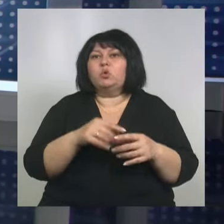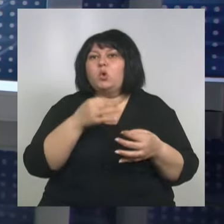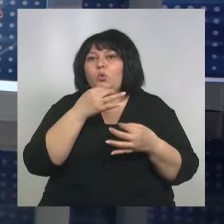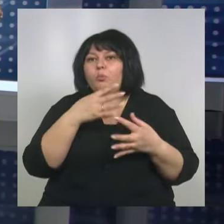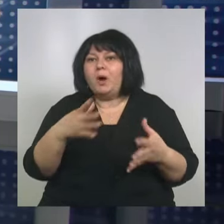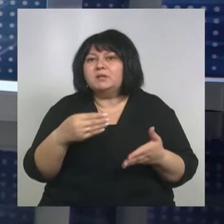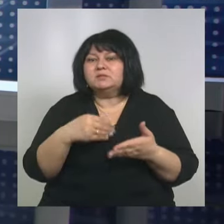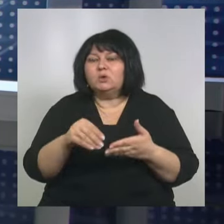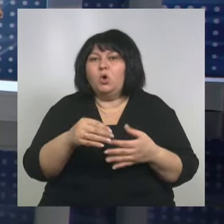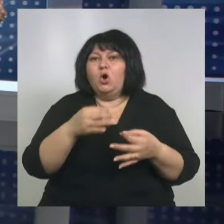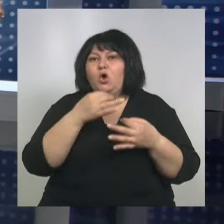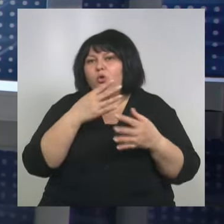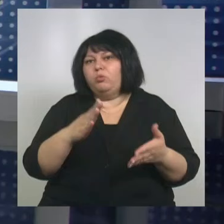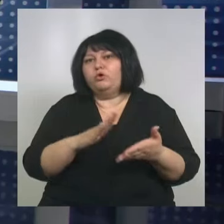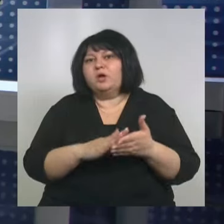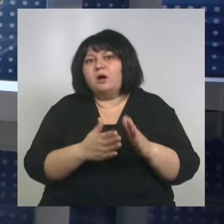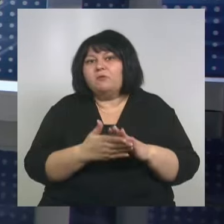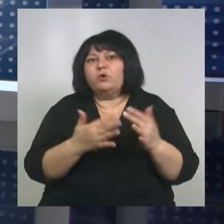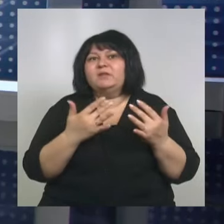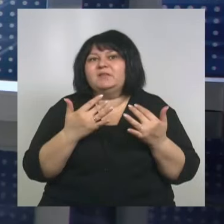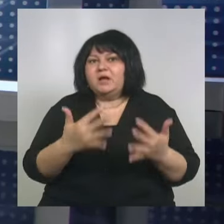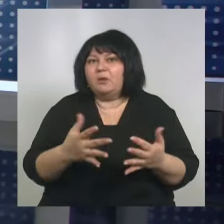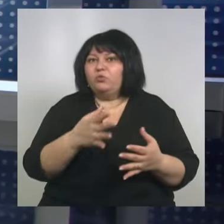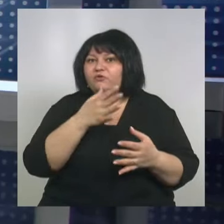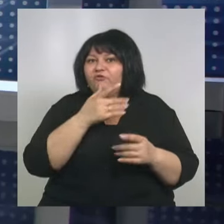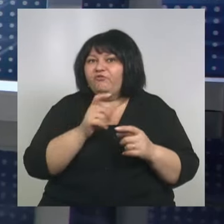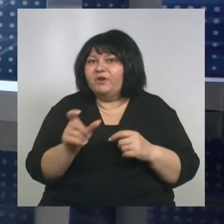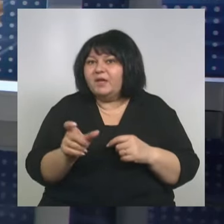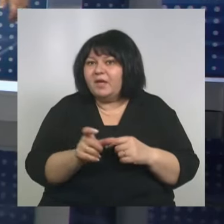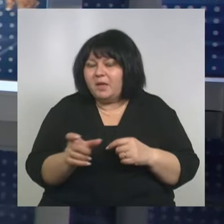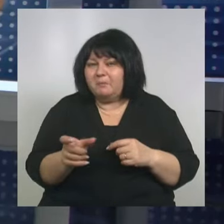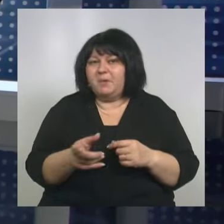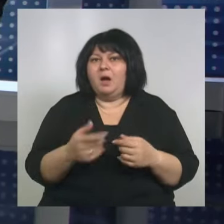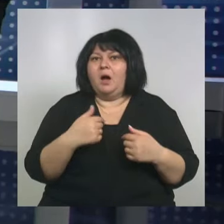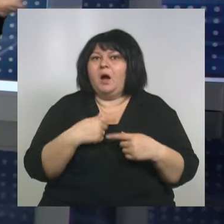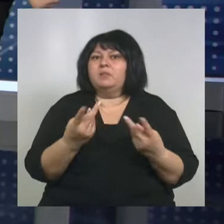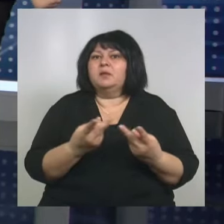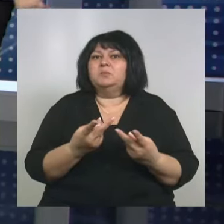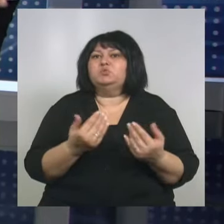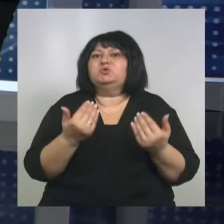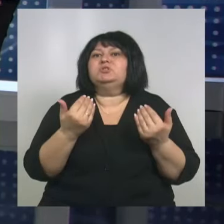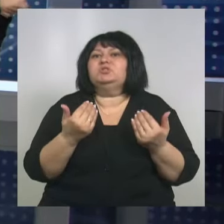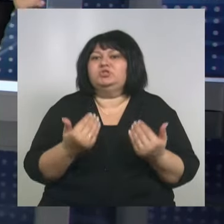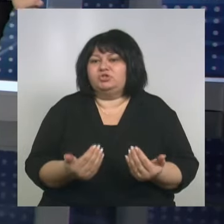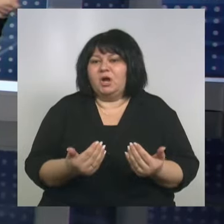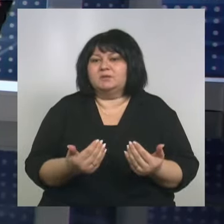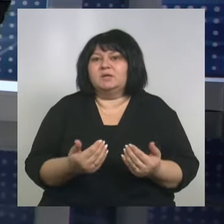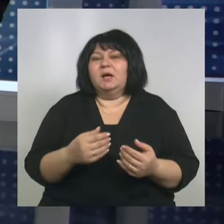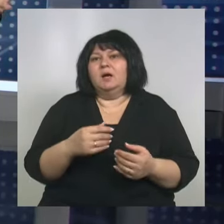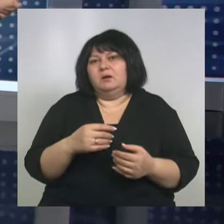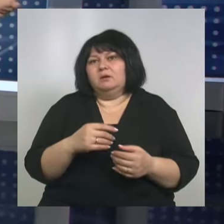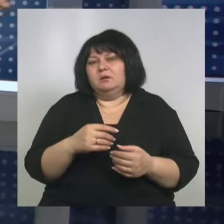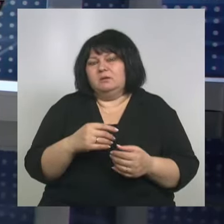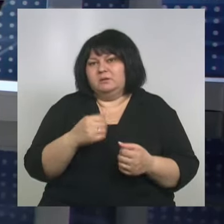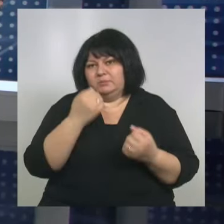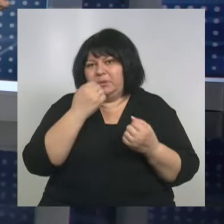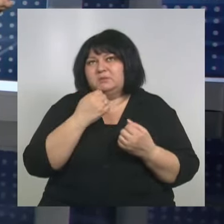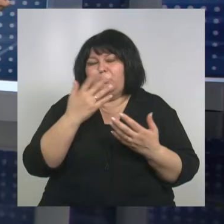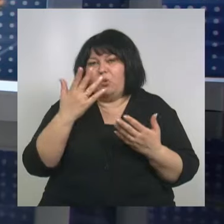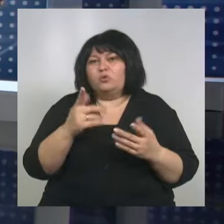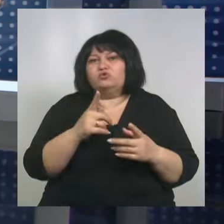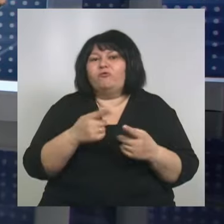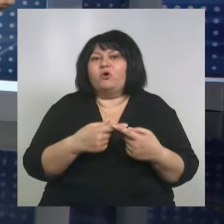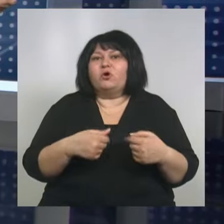закупка Да любой договор это требует времени нам нуж пр вот Ну слава Богу и в организациях